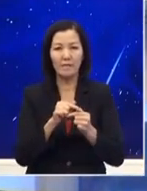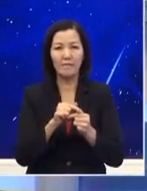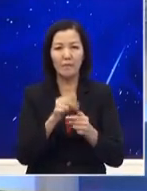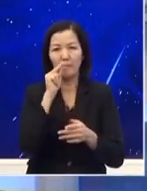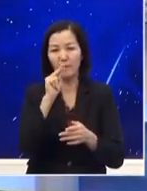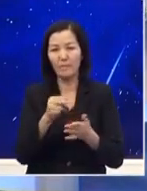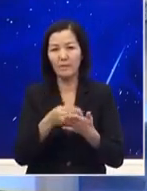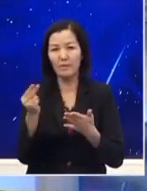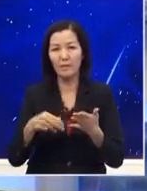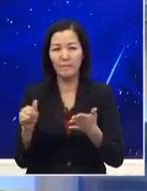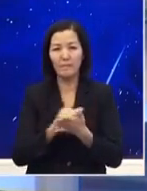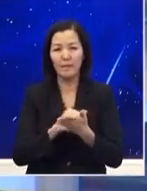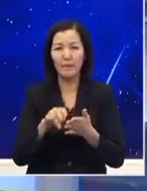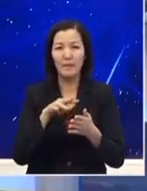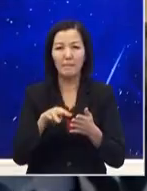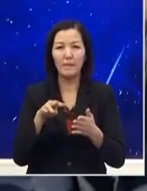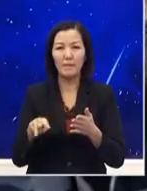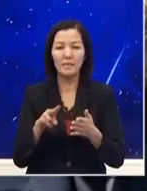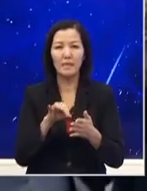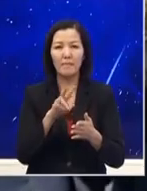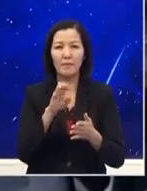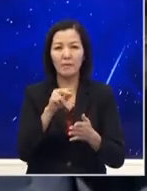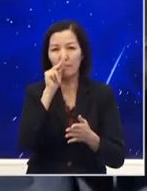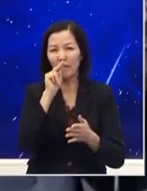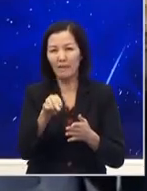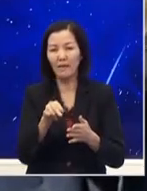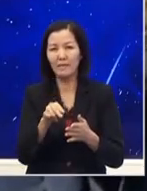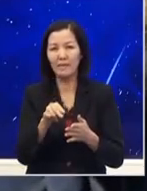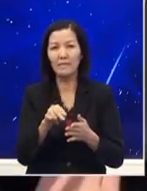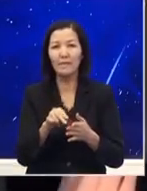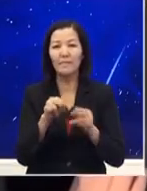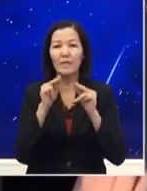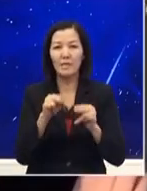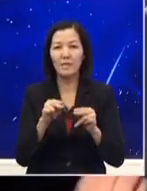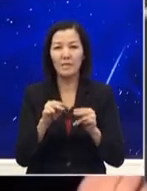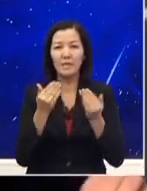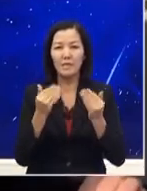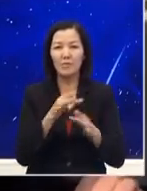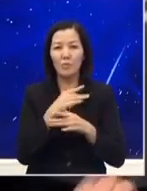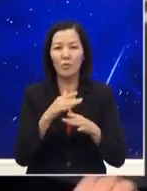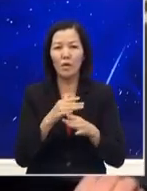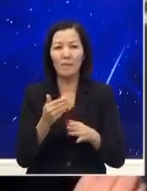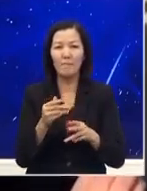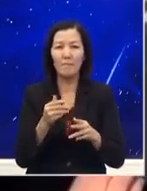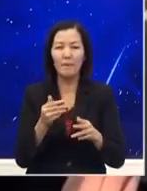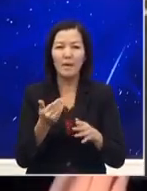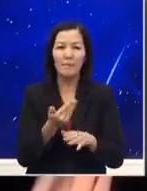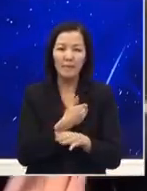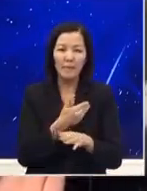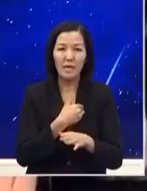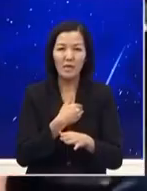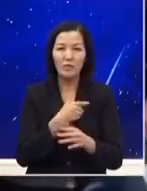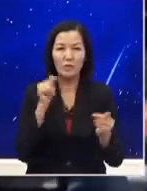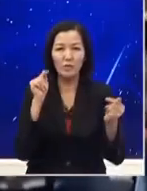подписавшего документ премьер-министра Никола Пашиняна в предательстве. Но кроме искренне негодующих, здесь много пытающихся взять реванш